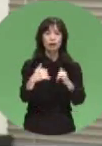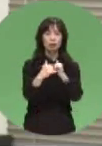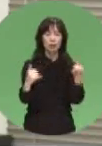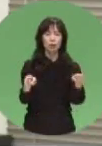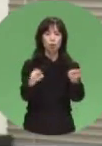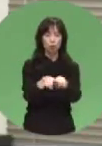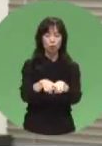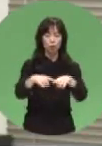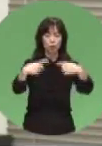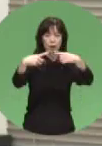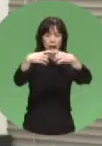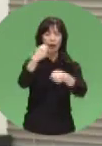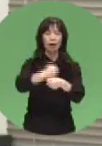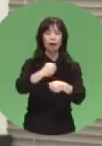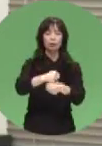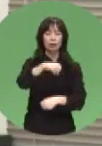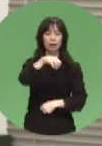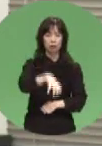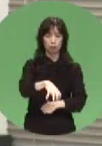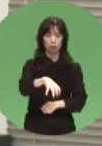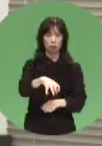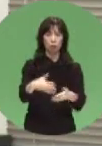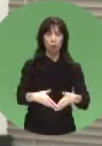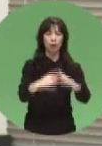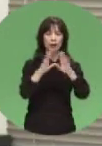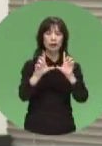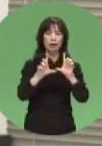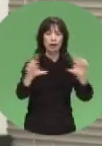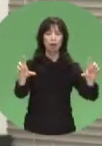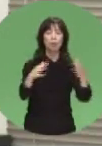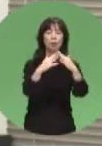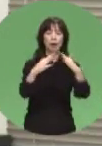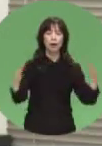1号機の完成発表会が行われました。